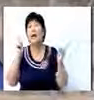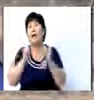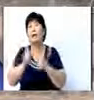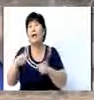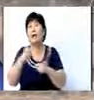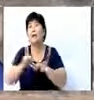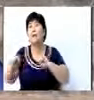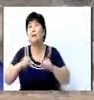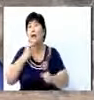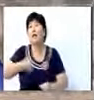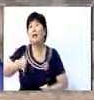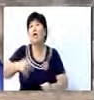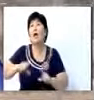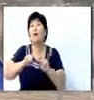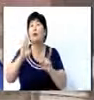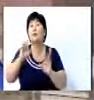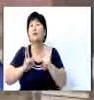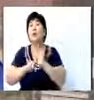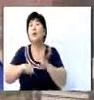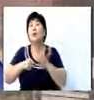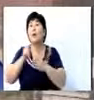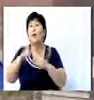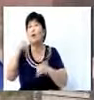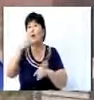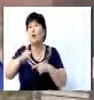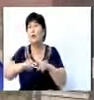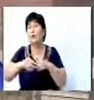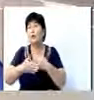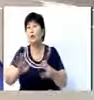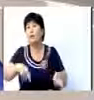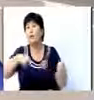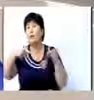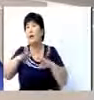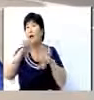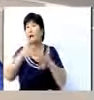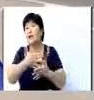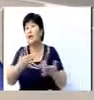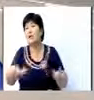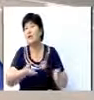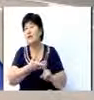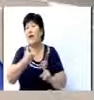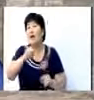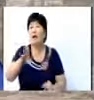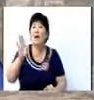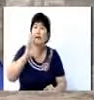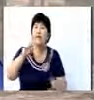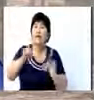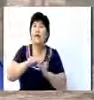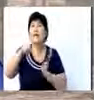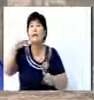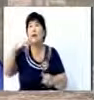с таким подрядчики и доложили что объекты будут стоить до конца года совсем скоро сюда будут протянуты всей инфраструктурной сети газа вода и электроэнергия